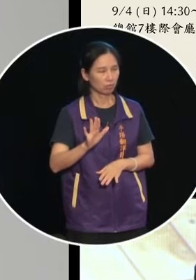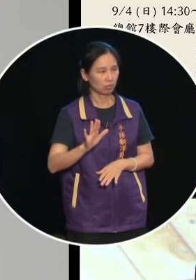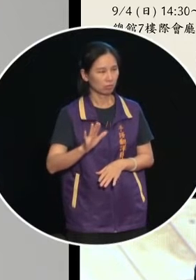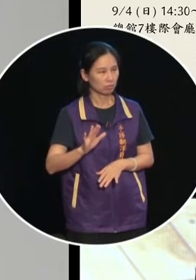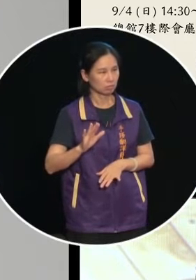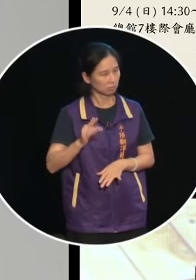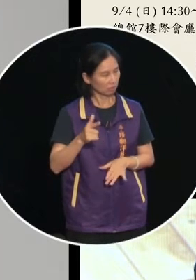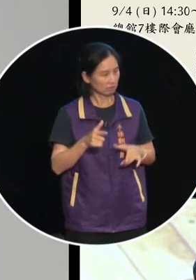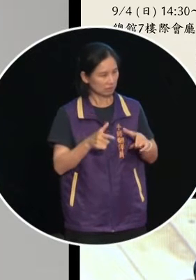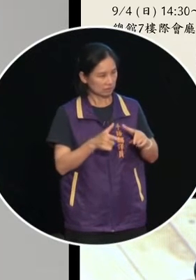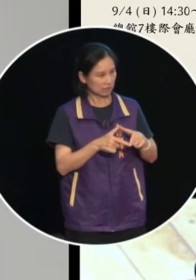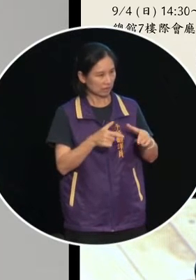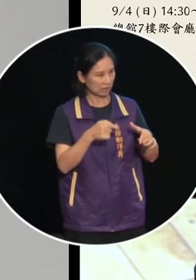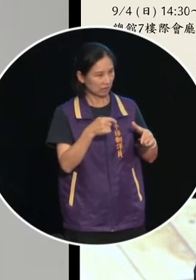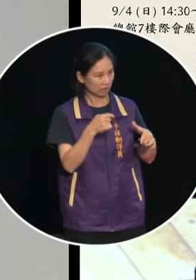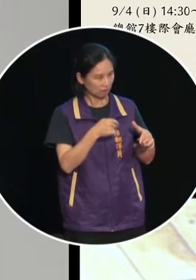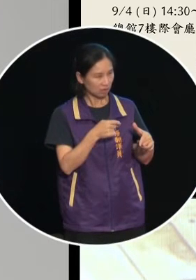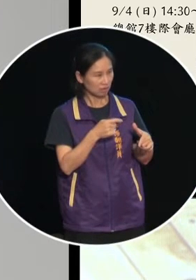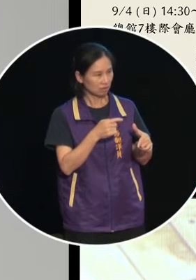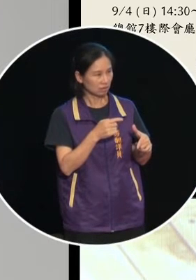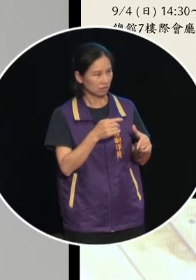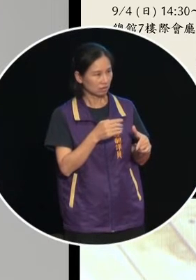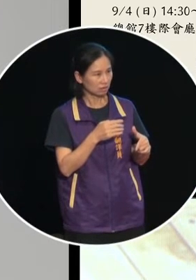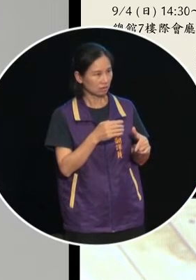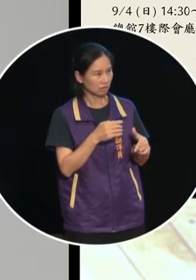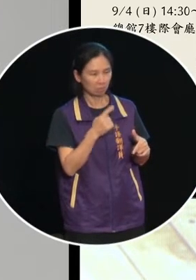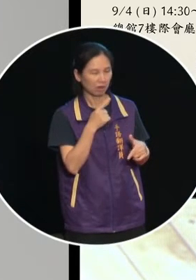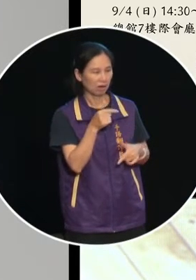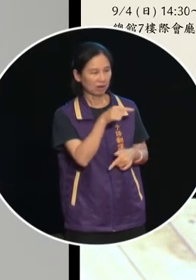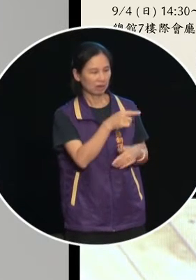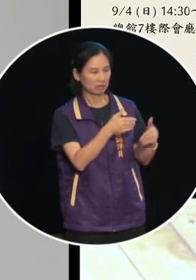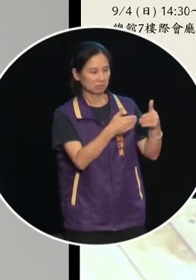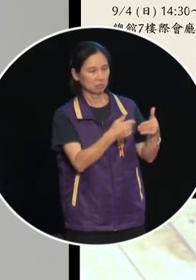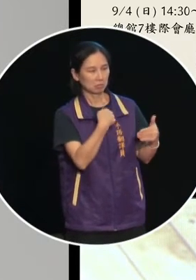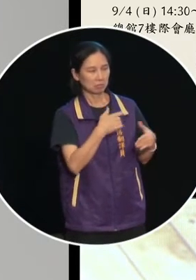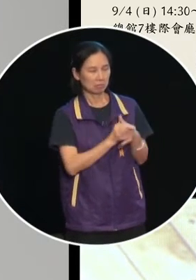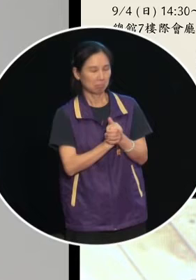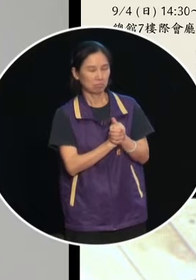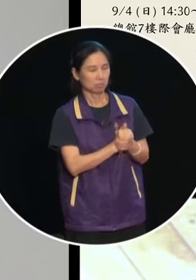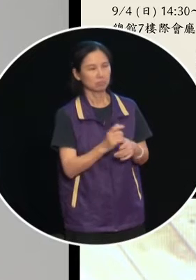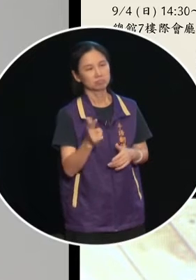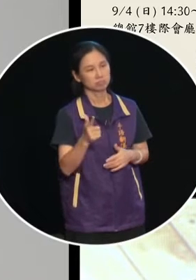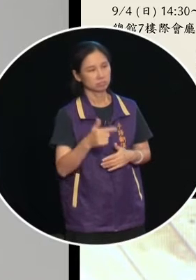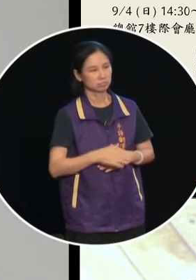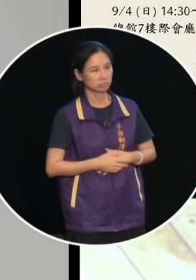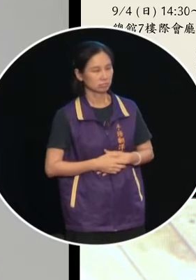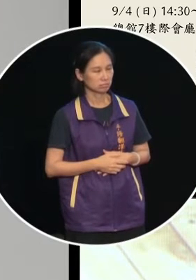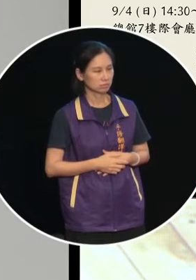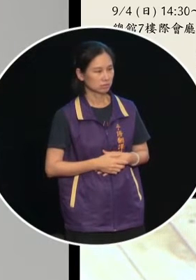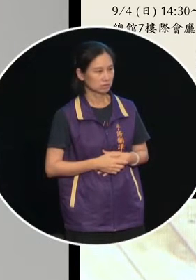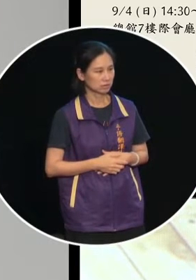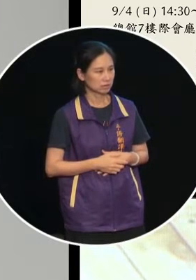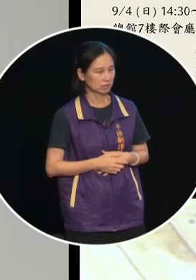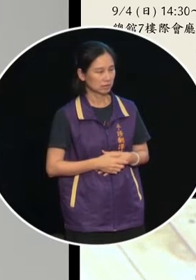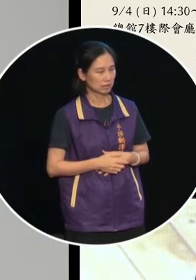们的心理上是，中国已经不是我们的朋友。那50年讲了我